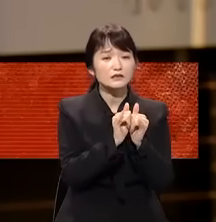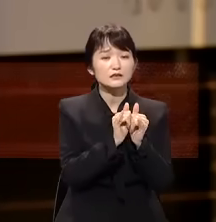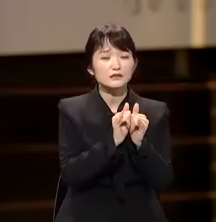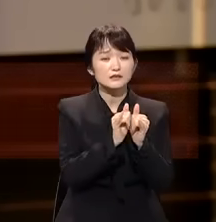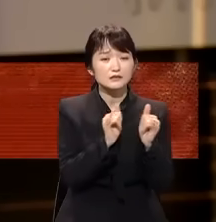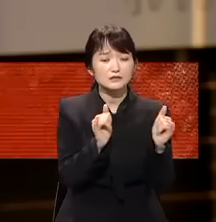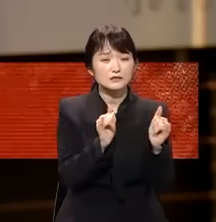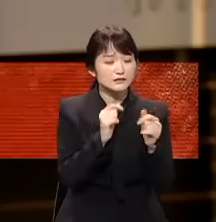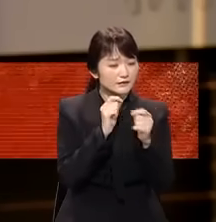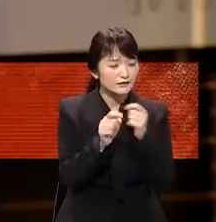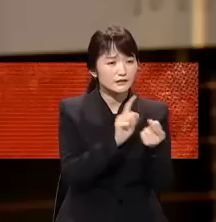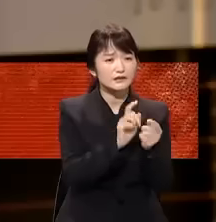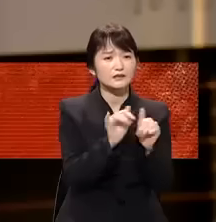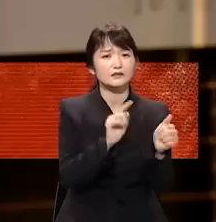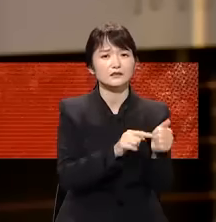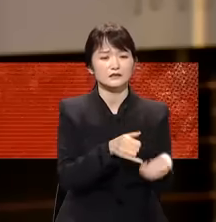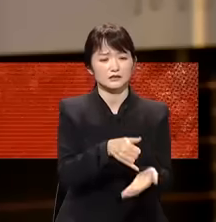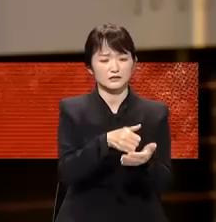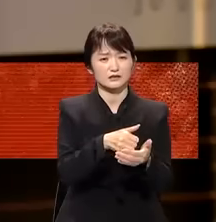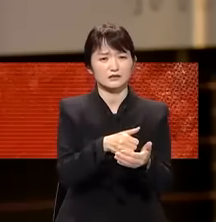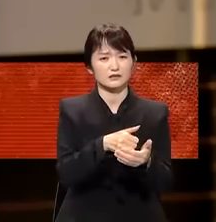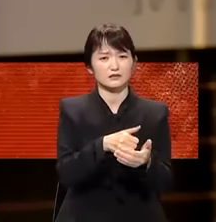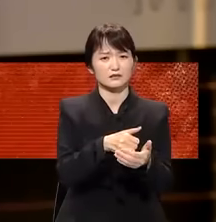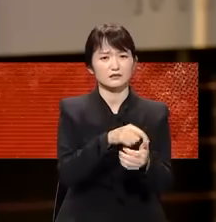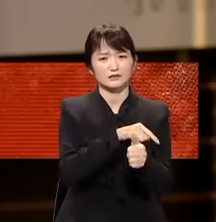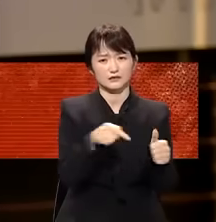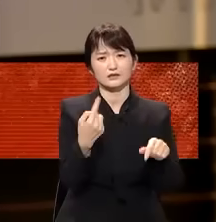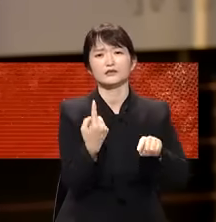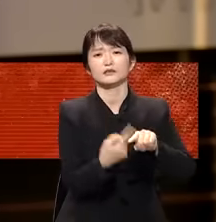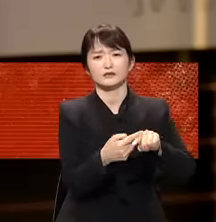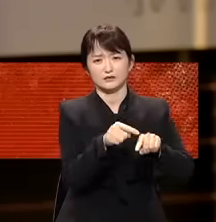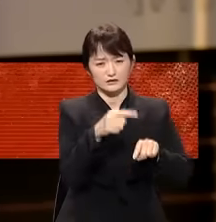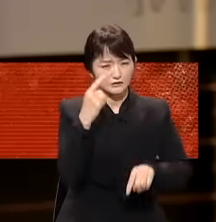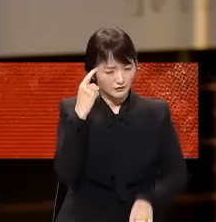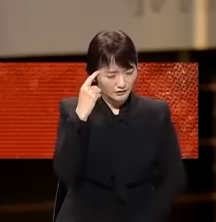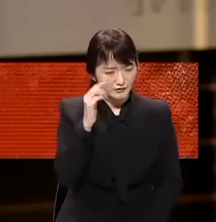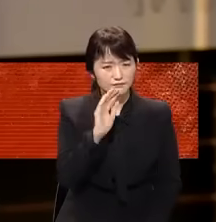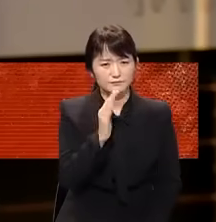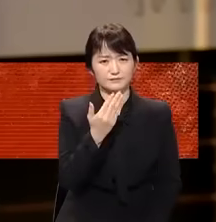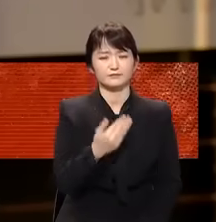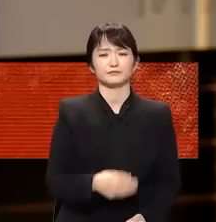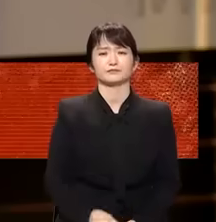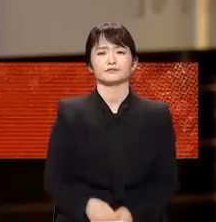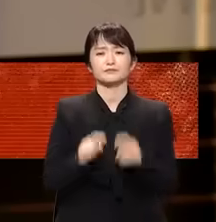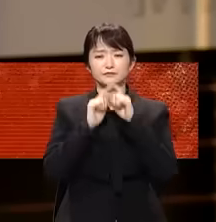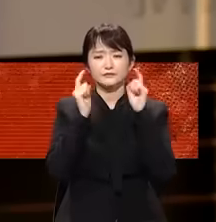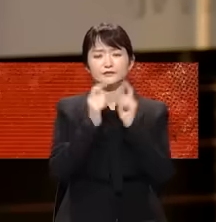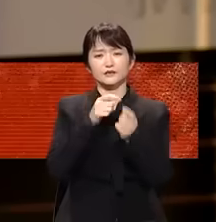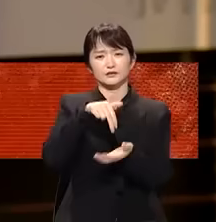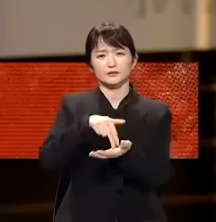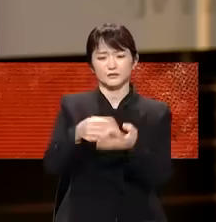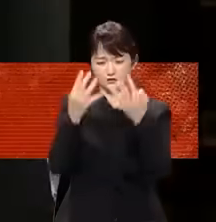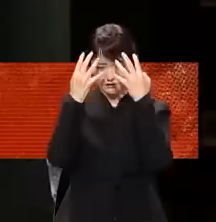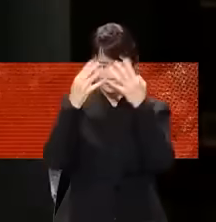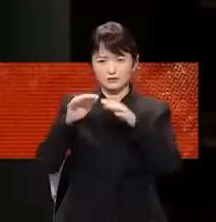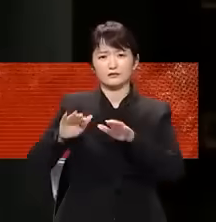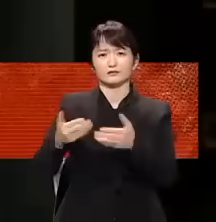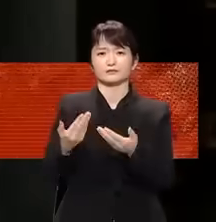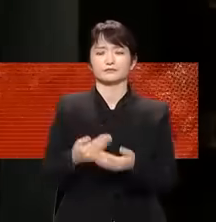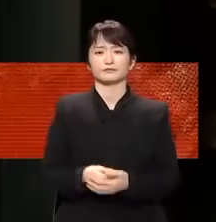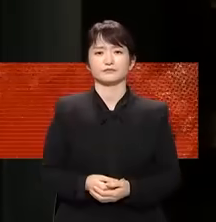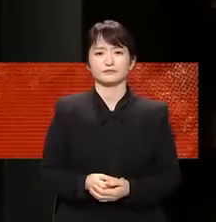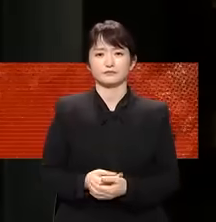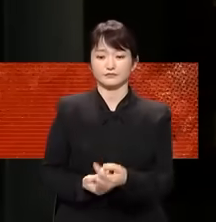같다는 얘기도 많이 합니다 이런 것들을 조금 고려할 필요가 있지 않을까 전 개인적으로 형량이 좀 낮은 거 같습니다 아니 근데 이제 저희가이